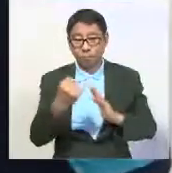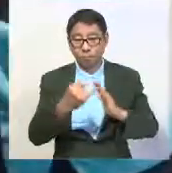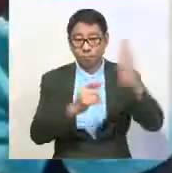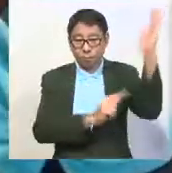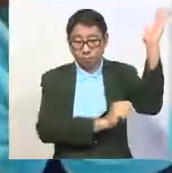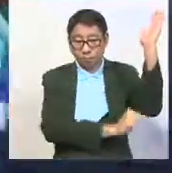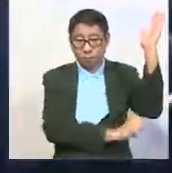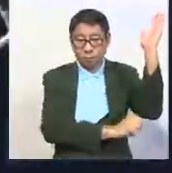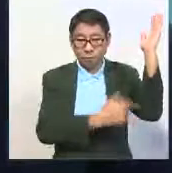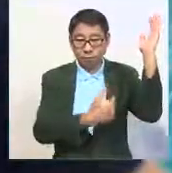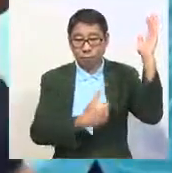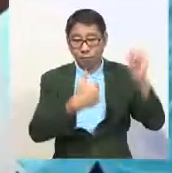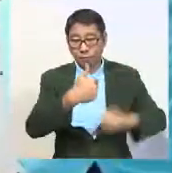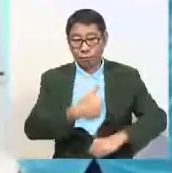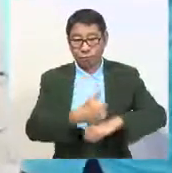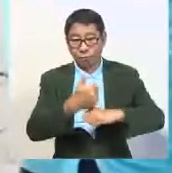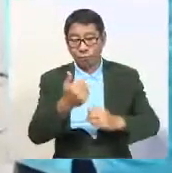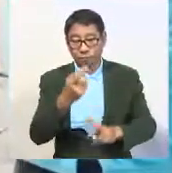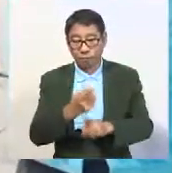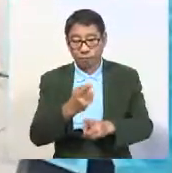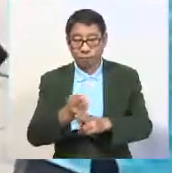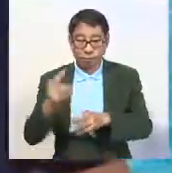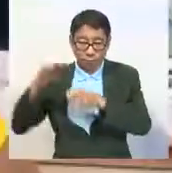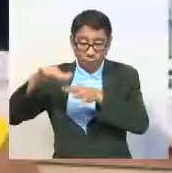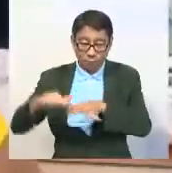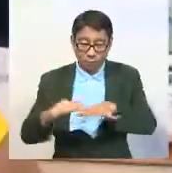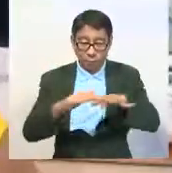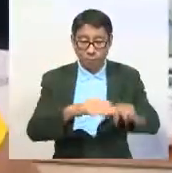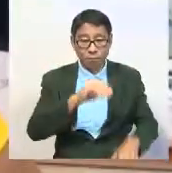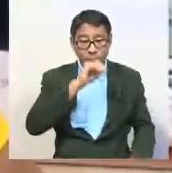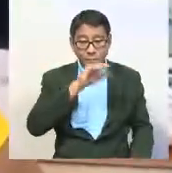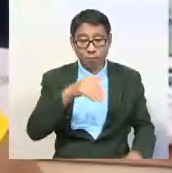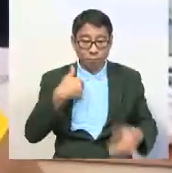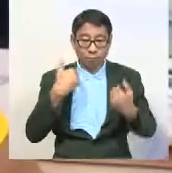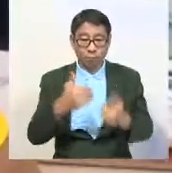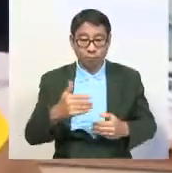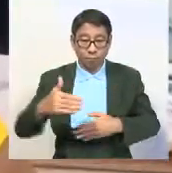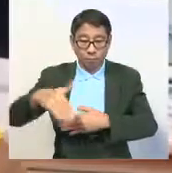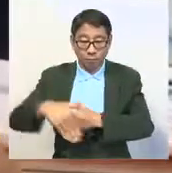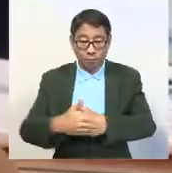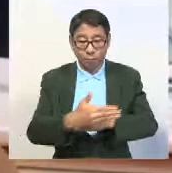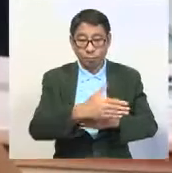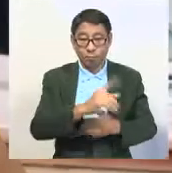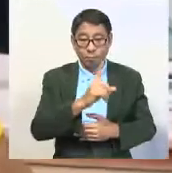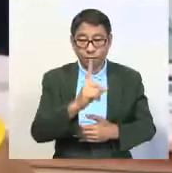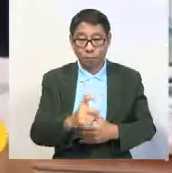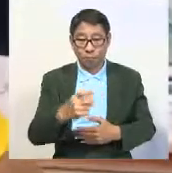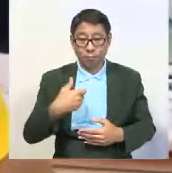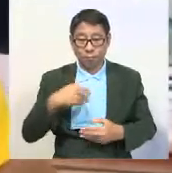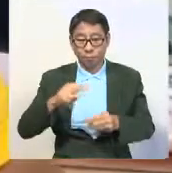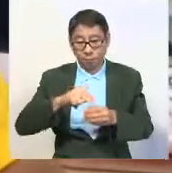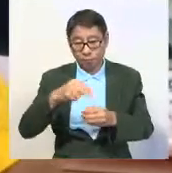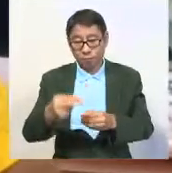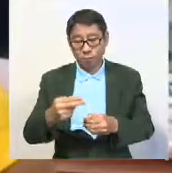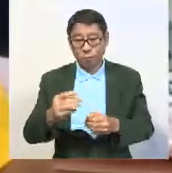จังหวัดตรังผู้อำนวยการส่วนอนุรักษ์ทรัพยากรทางทะเลบอกว่าซากพยูนตายทางลำตัวภายนอกเนี่ยไม่มี